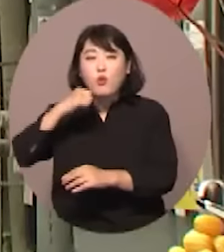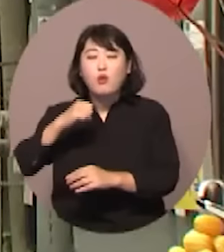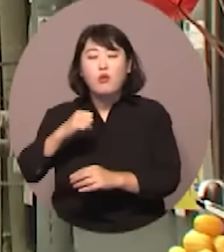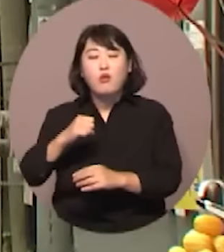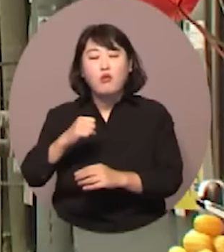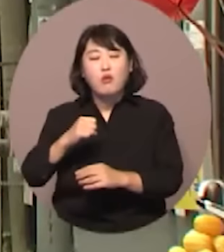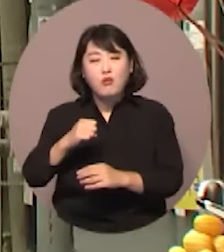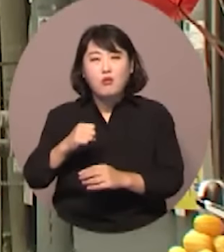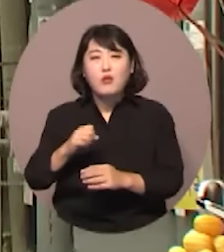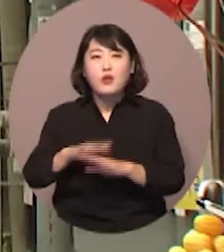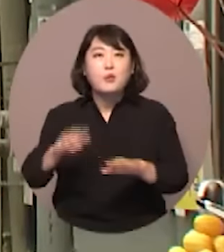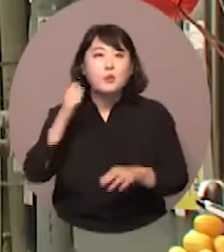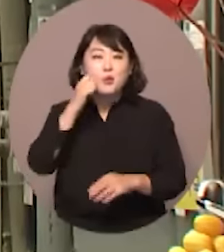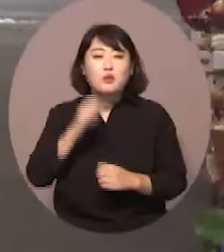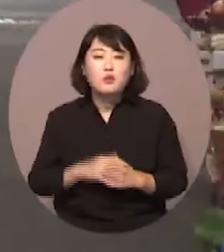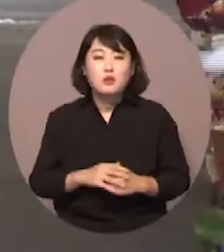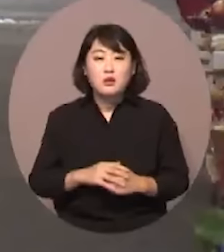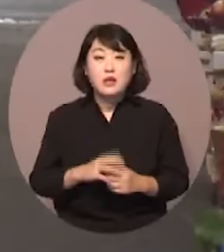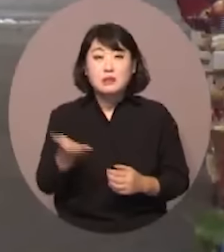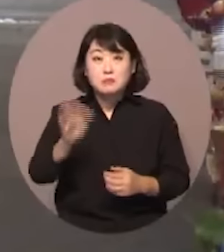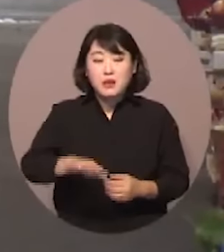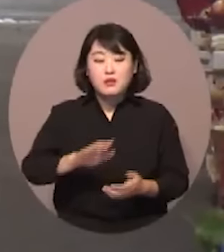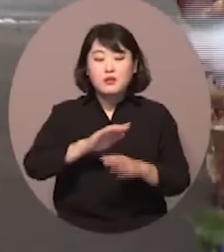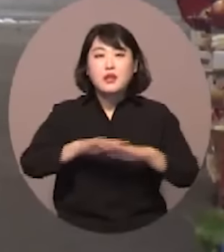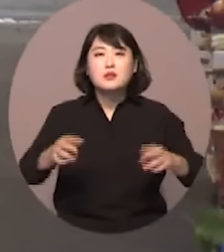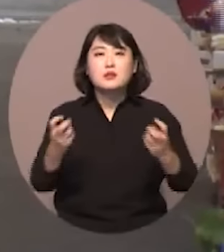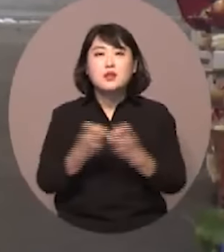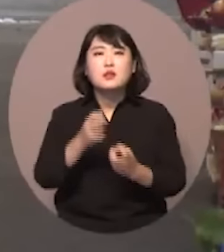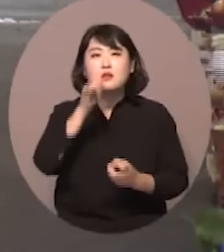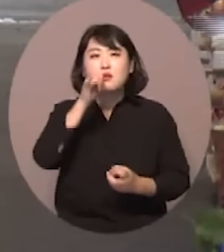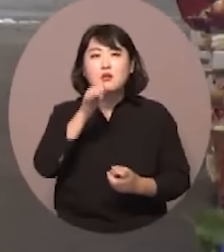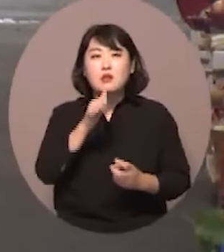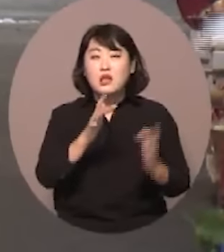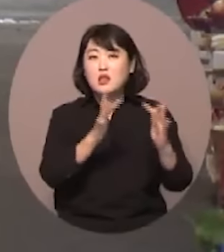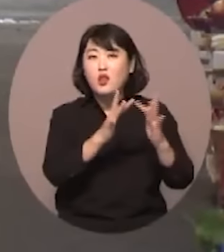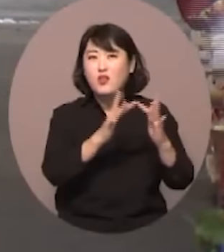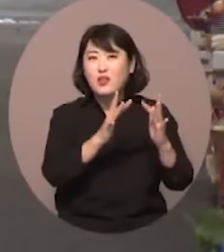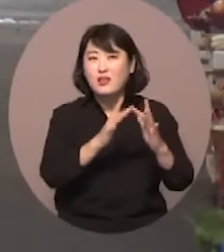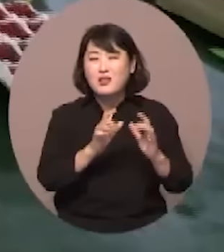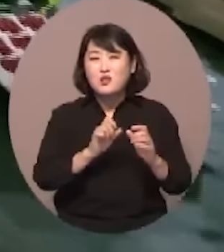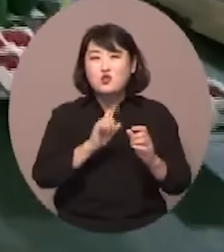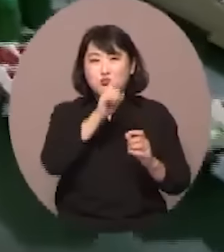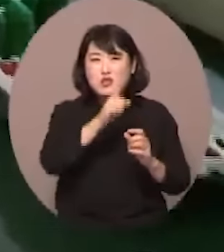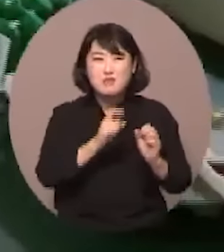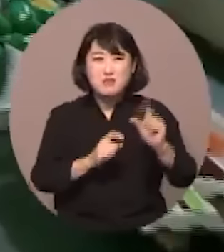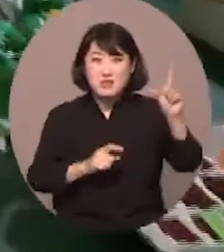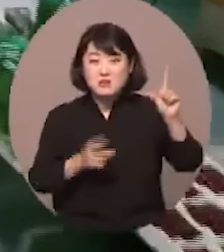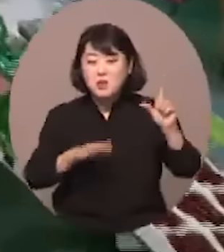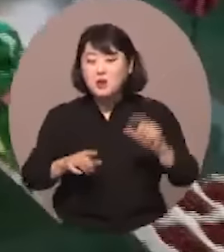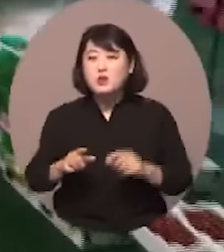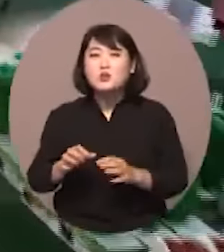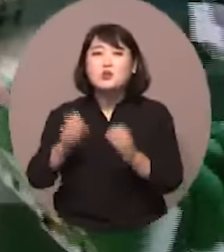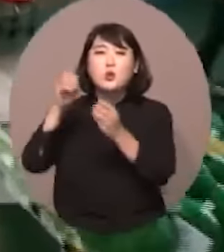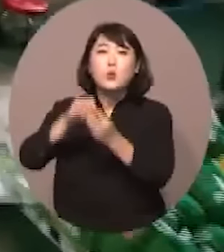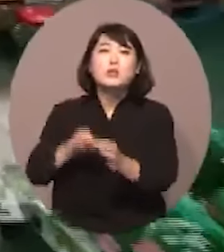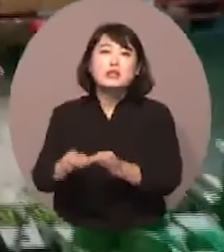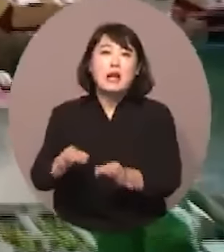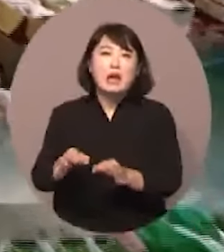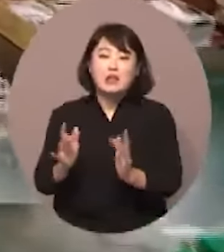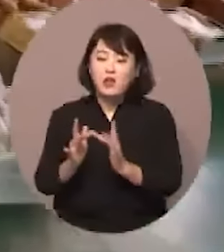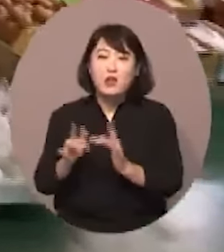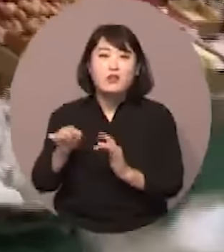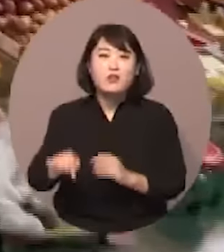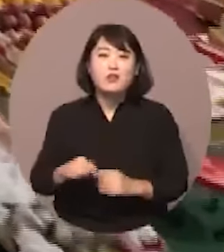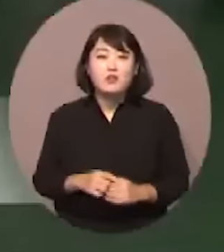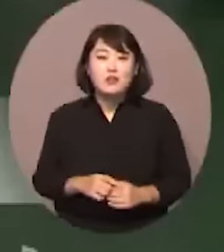하지만 대안은 있습니다. 바로 온라인 쇼핑몰에 밀려 위축되고 있는 전통시장입니다. 대전에서만 30곳,